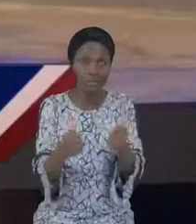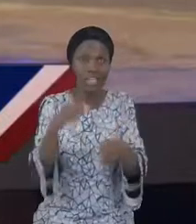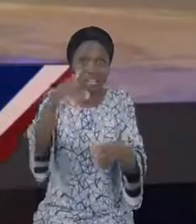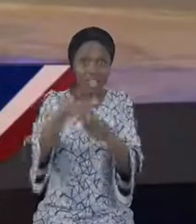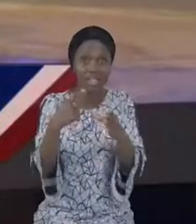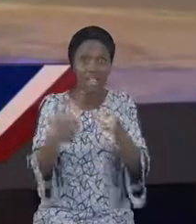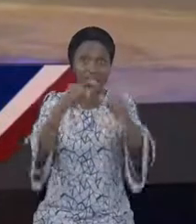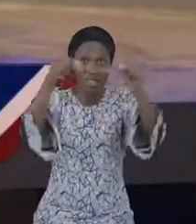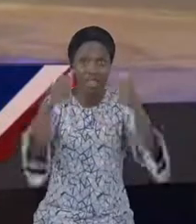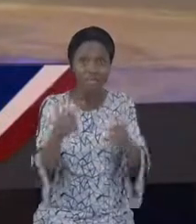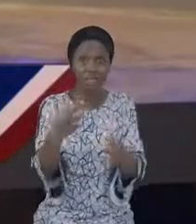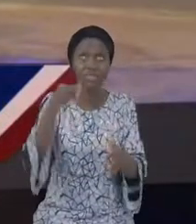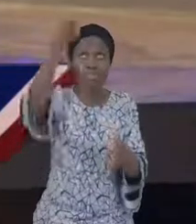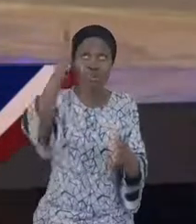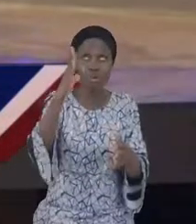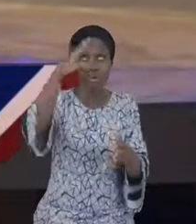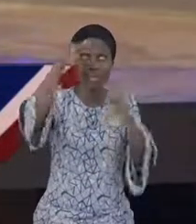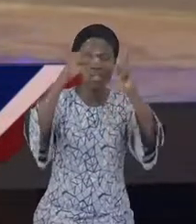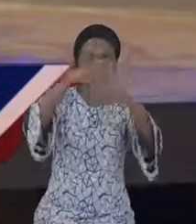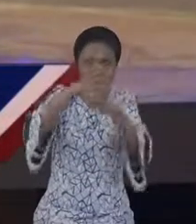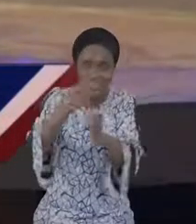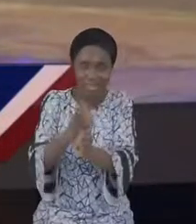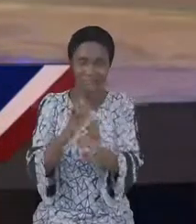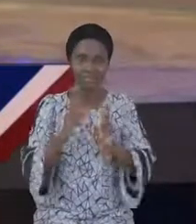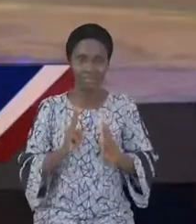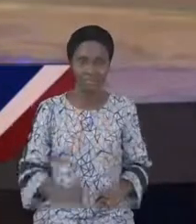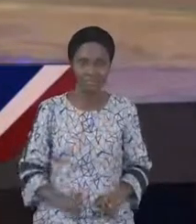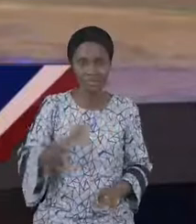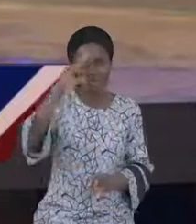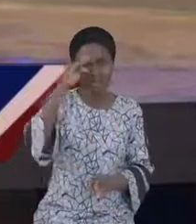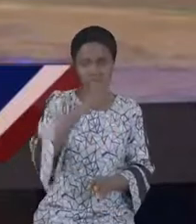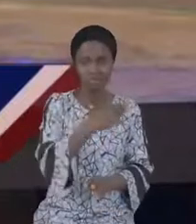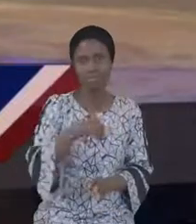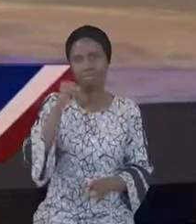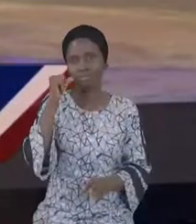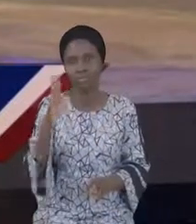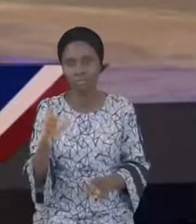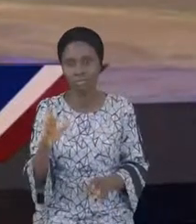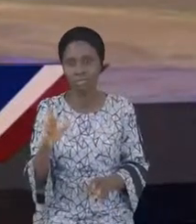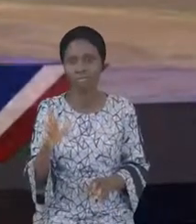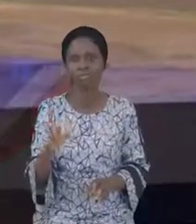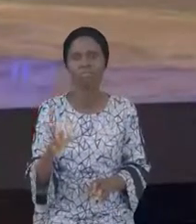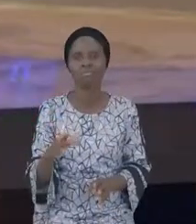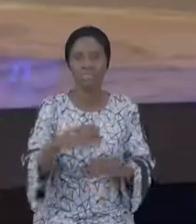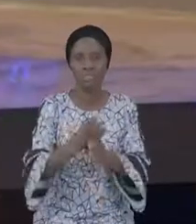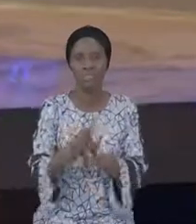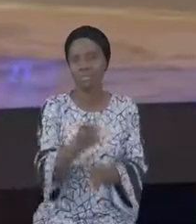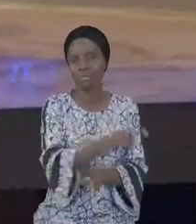à l'image de Dieu. Il créa l'homme et la femme.